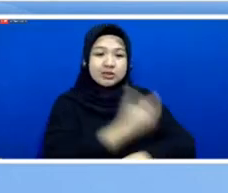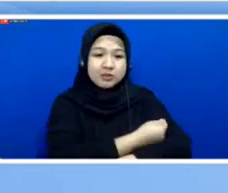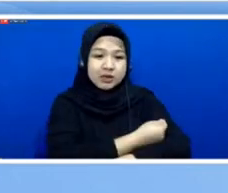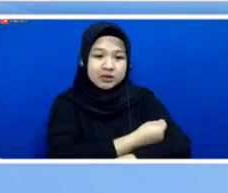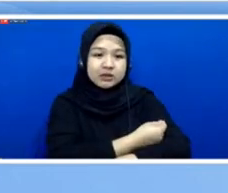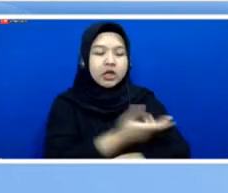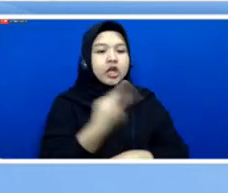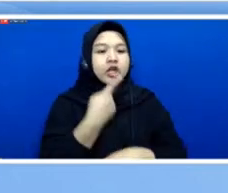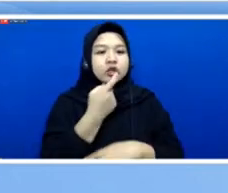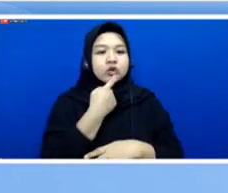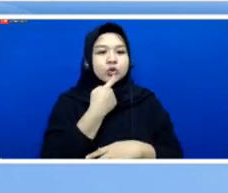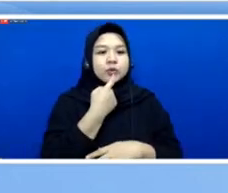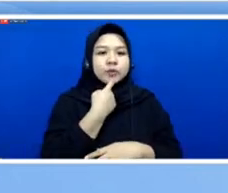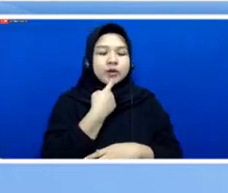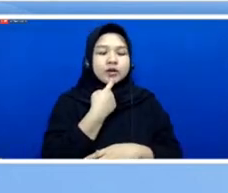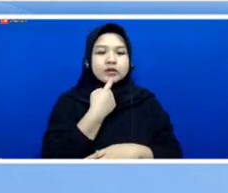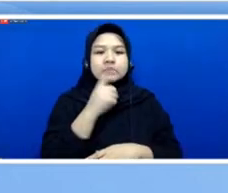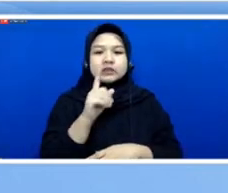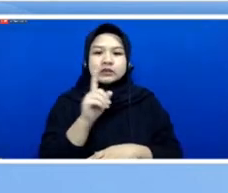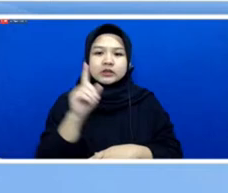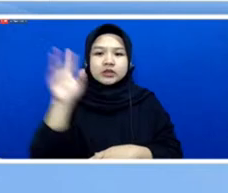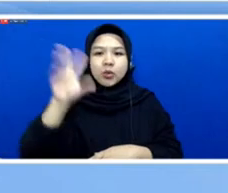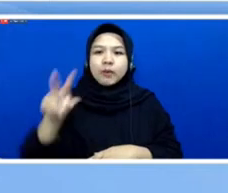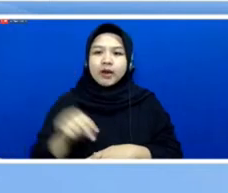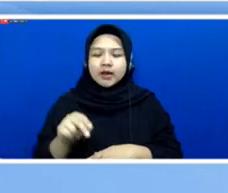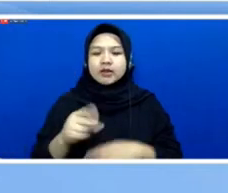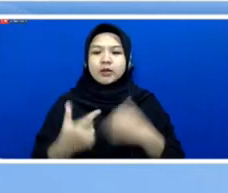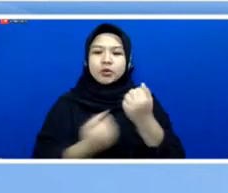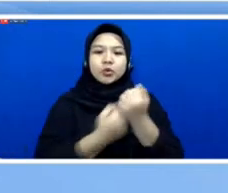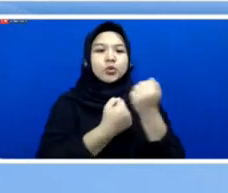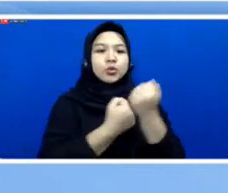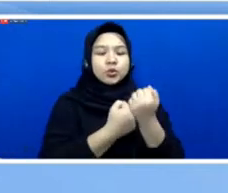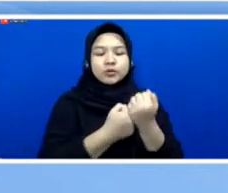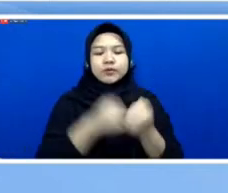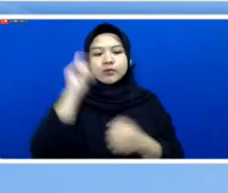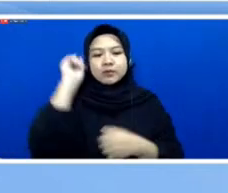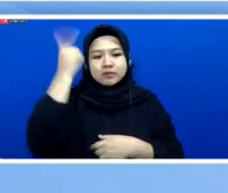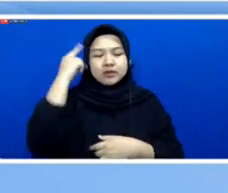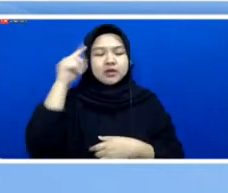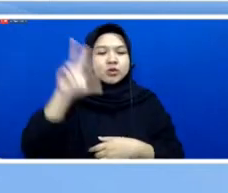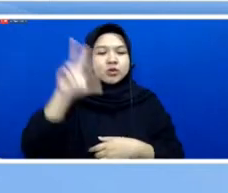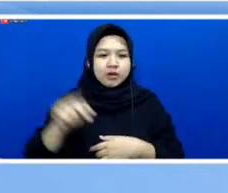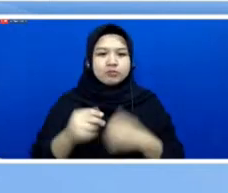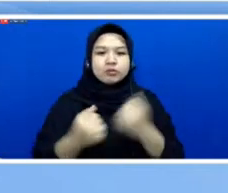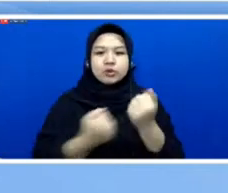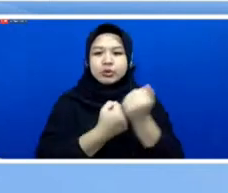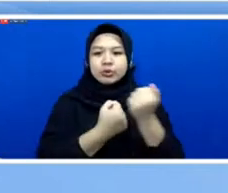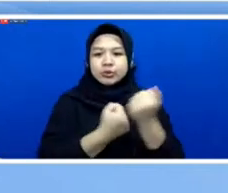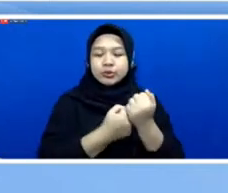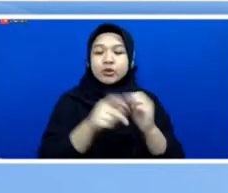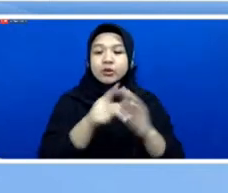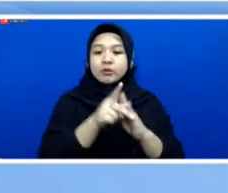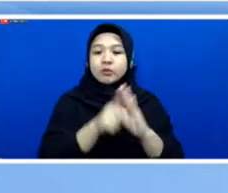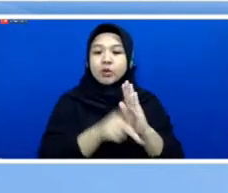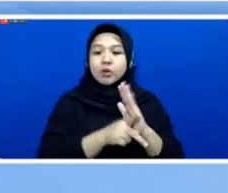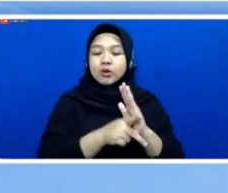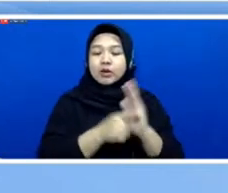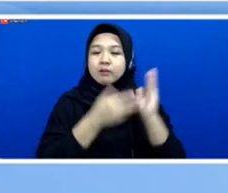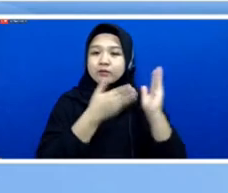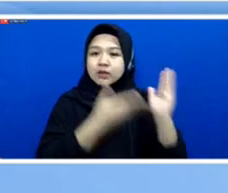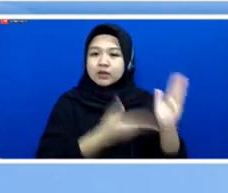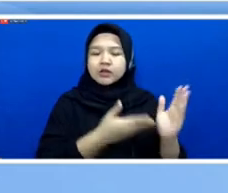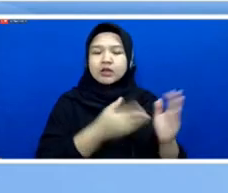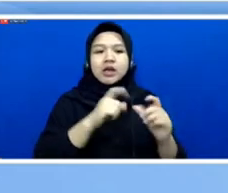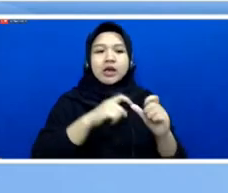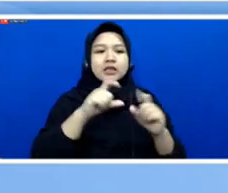ke 100 puskesmas. Satu Jawa Barat yang support, Pemprov Jawa Barat. Nah, yang menarik sebenarnya program ini, dia pengiriman SDM